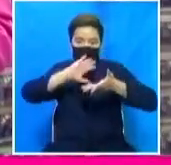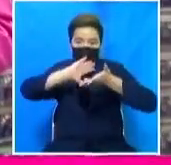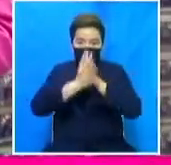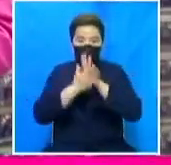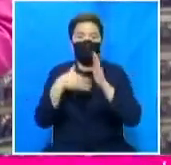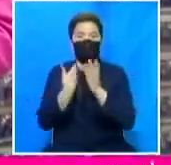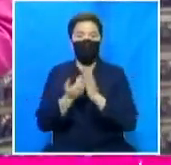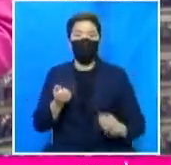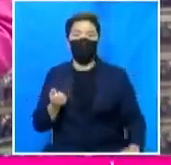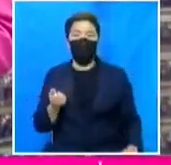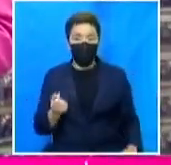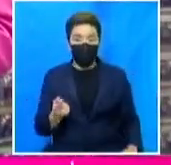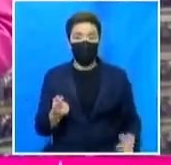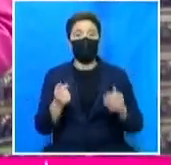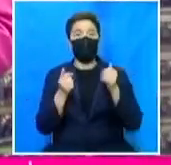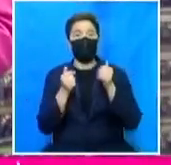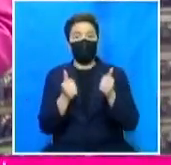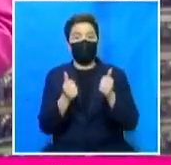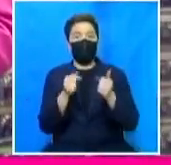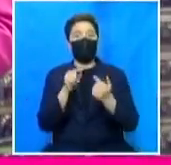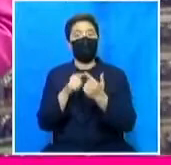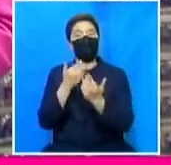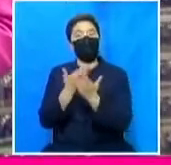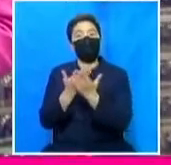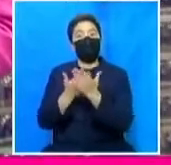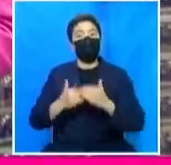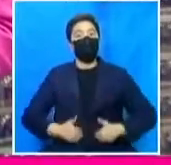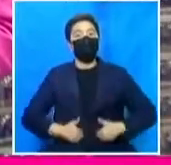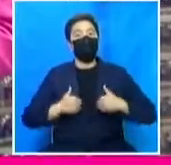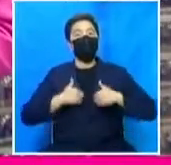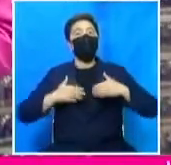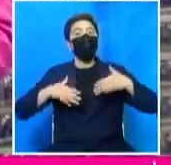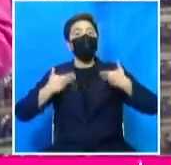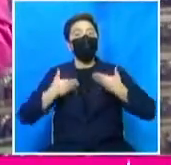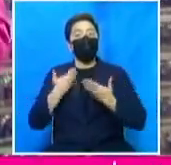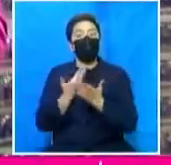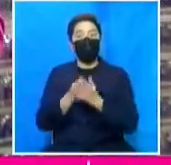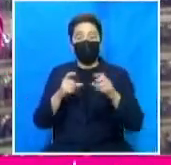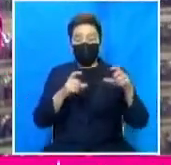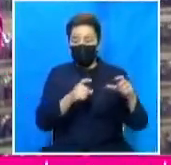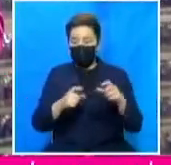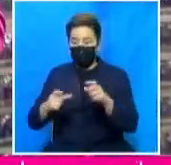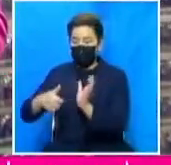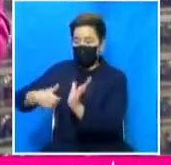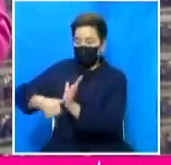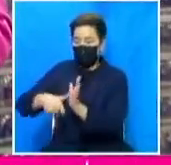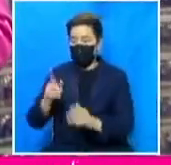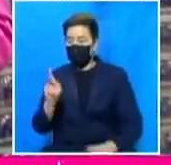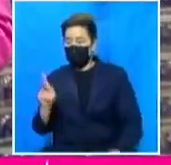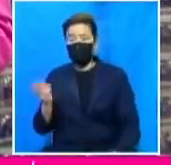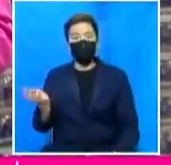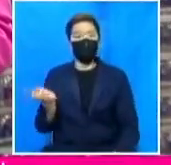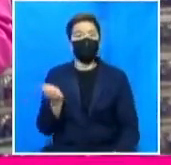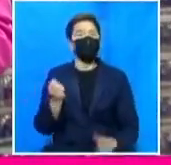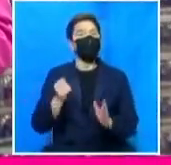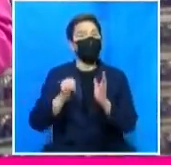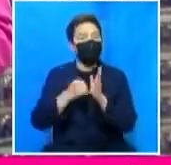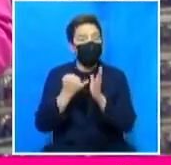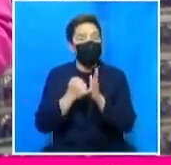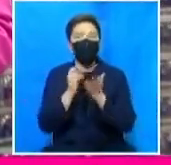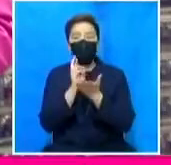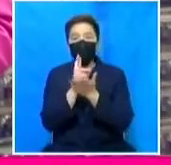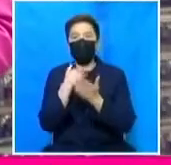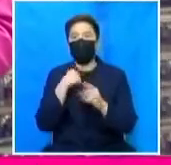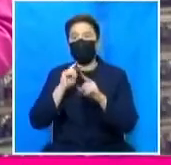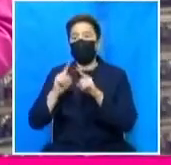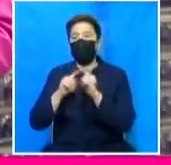สดพร้อมใช้ได้ง่ายๆค่ะกับสินเชื่อชีวิตสุขสันต์กู้ง่ายอนุมัติไวและยังได้ลุ้นรางวัลเหมือนเดิมด้วยนะคะว